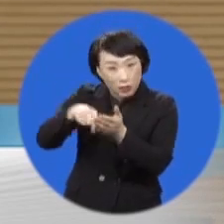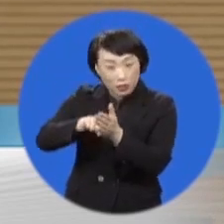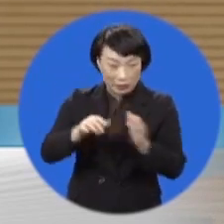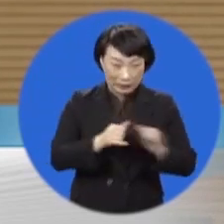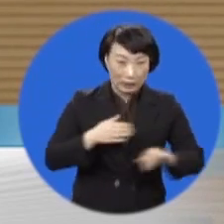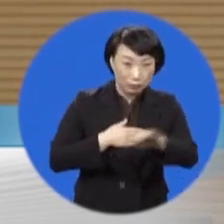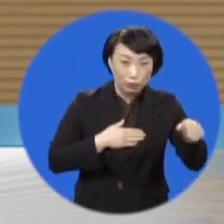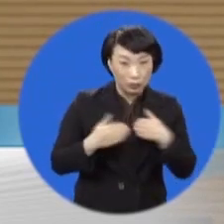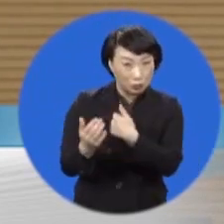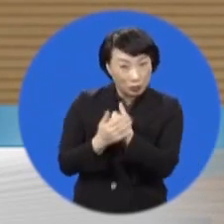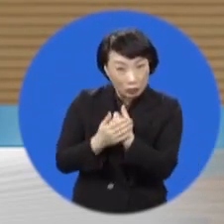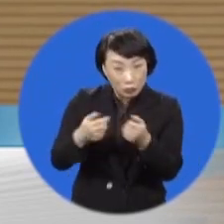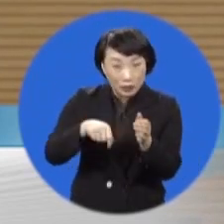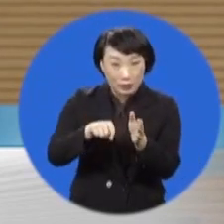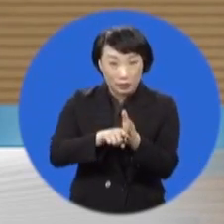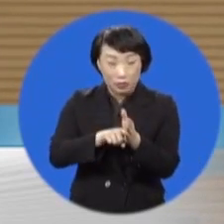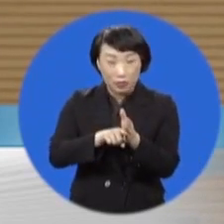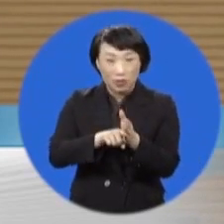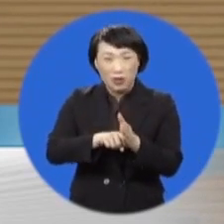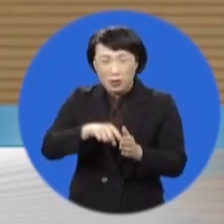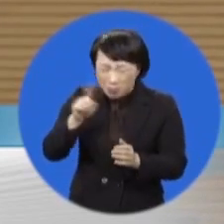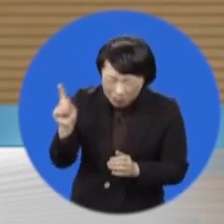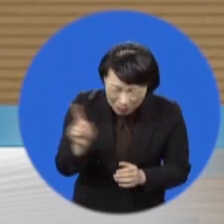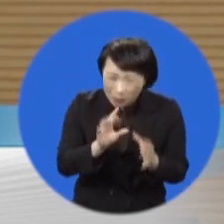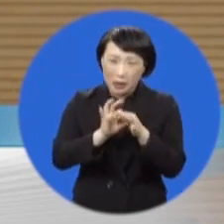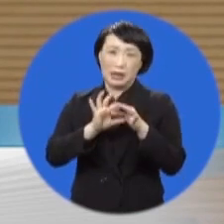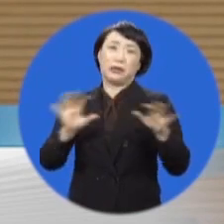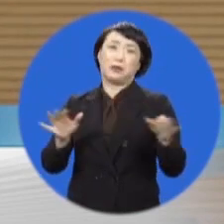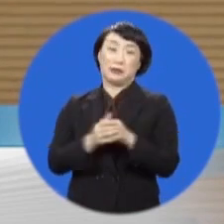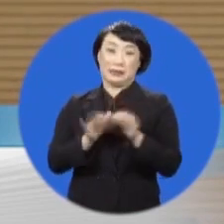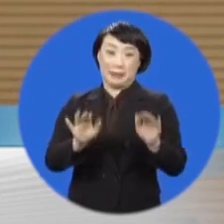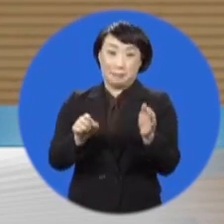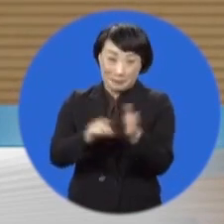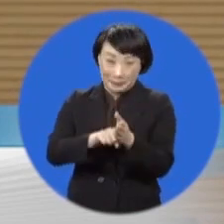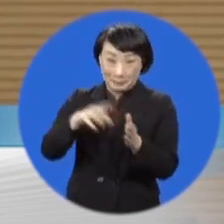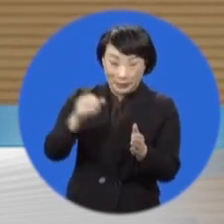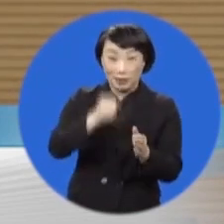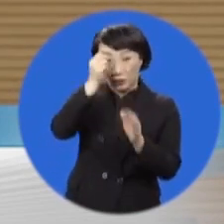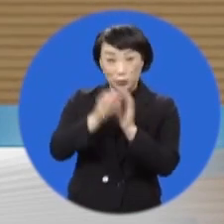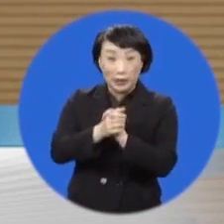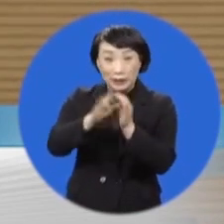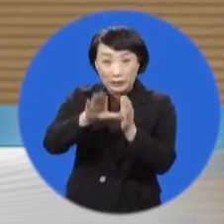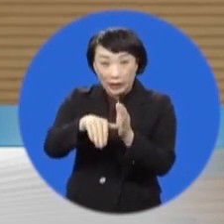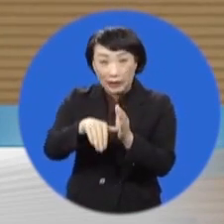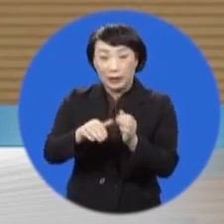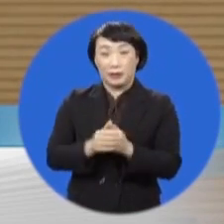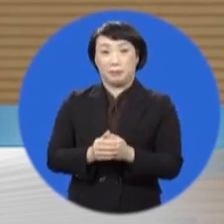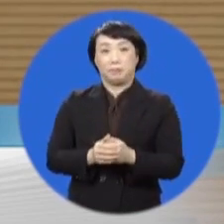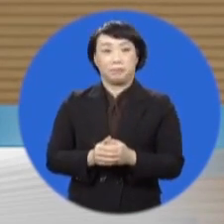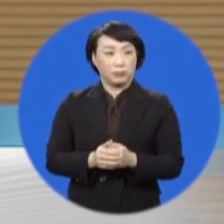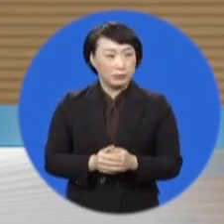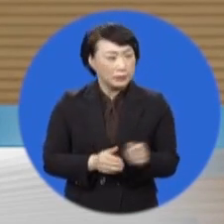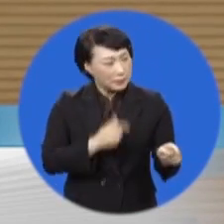우린 단을 돕기 위해서 아 쉬 등기 믿음으로 기도할 때 에 4